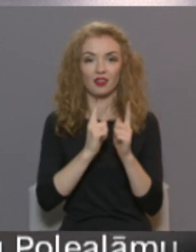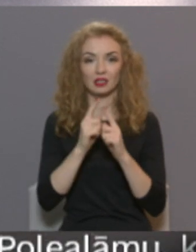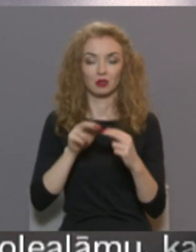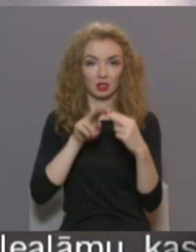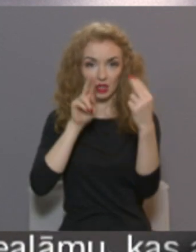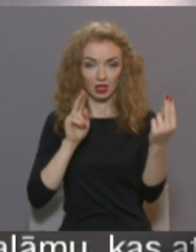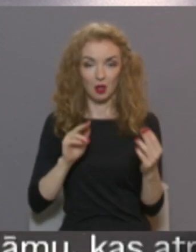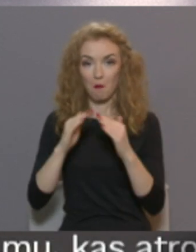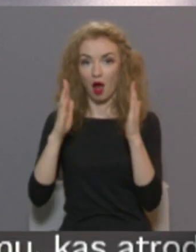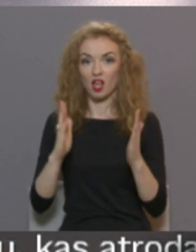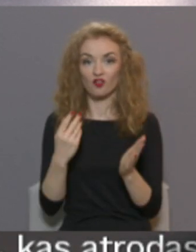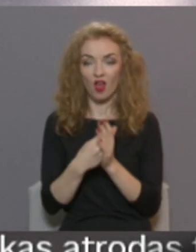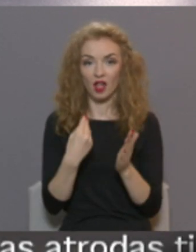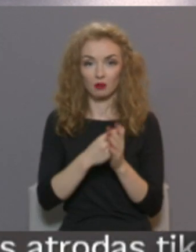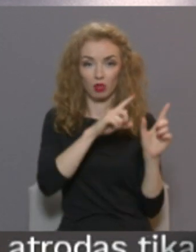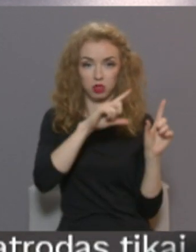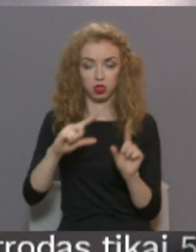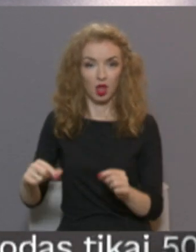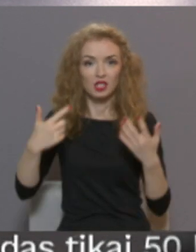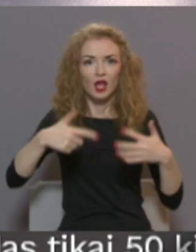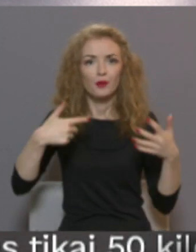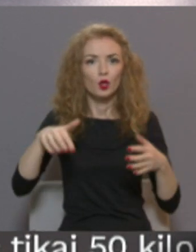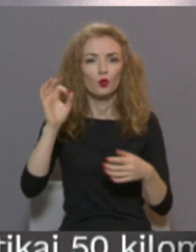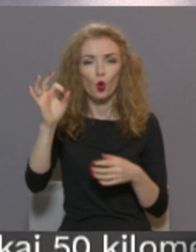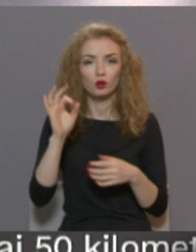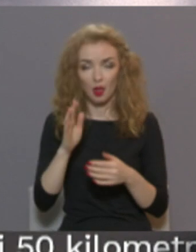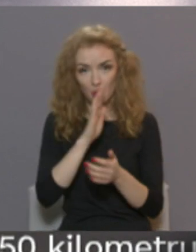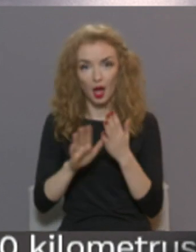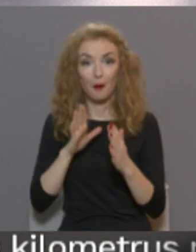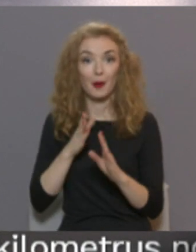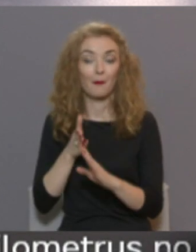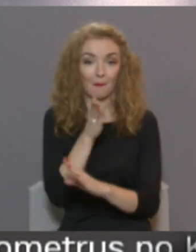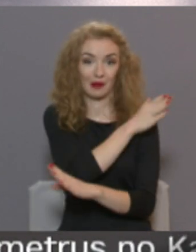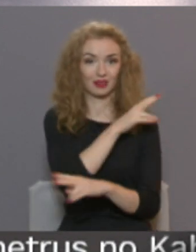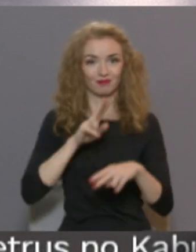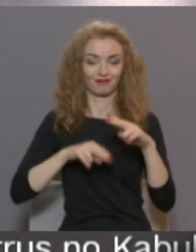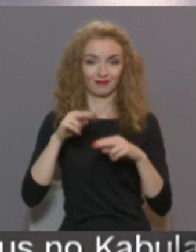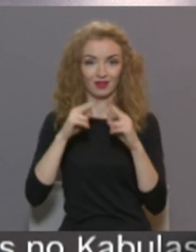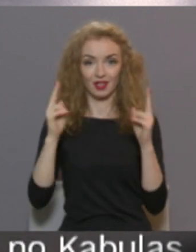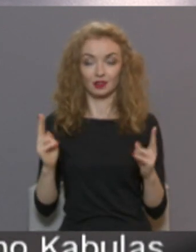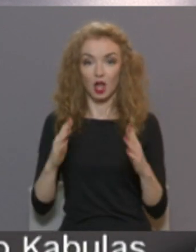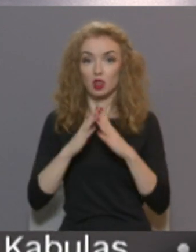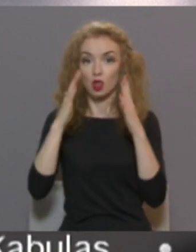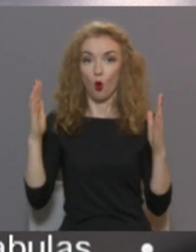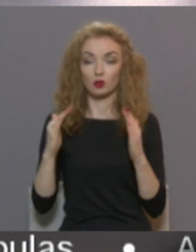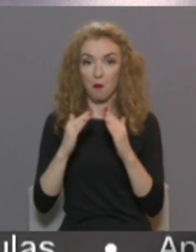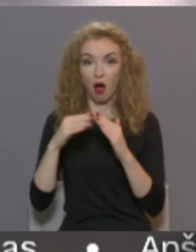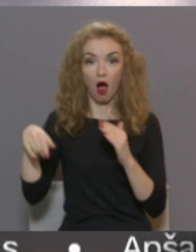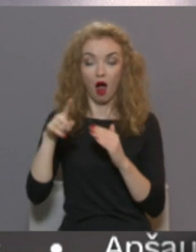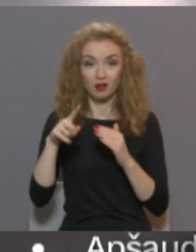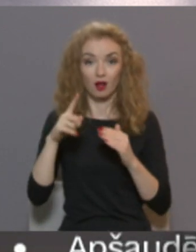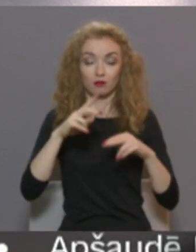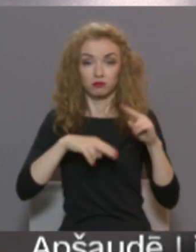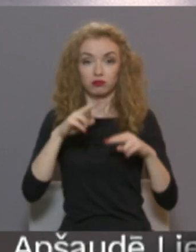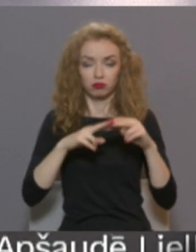ir samazinājusies pat par gandrīz 70% no iepriekšējās tirgus vērtības un vairākas mājas pārbaužu laikā atzītas par